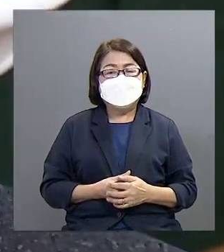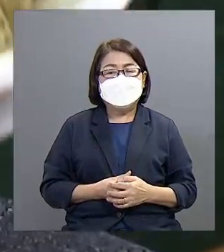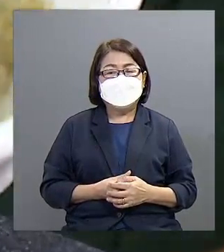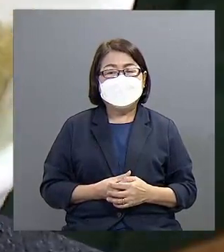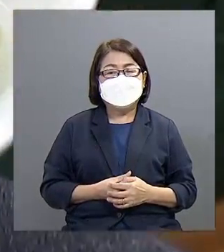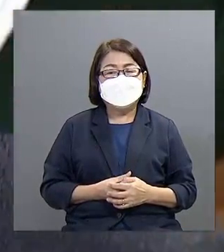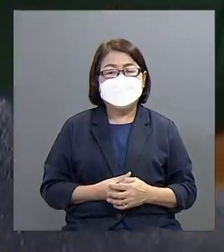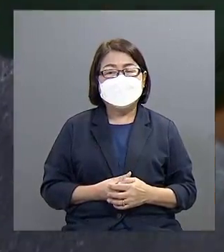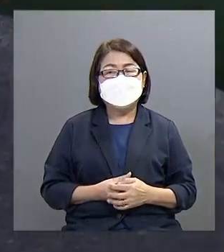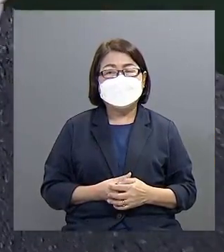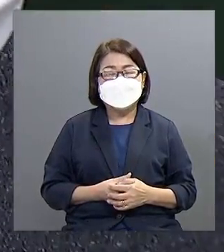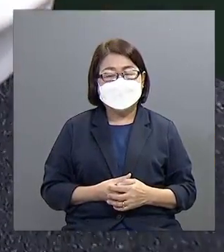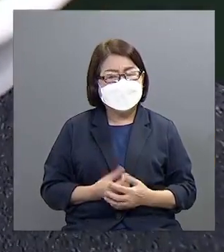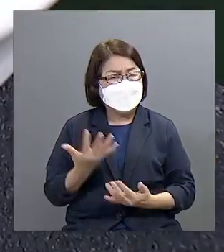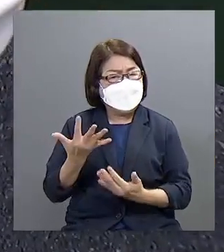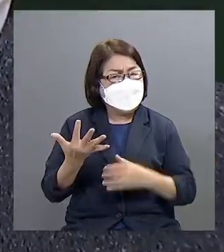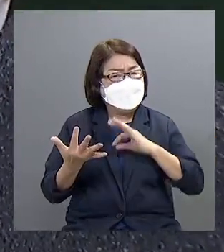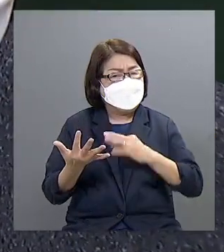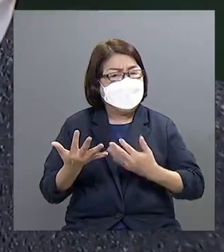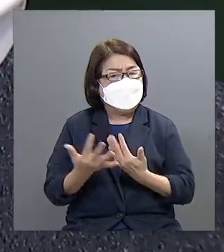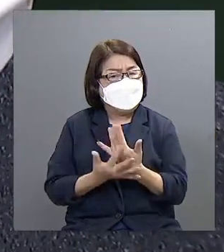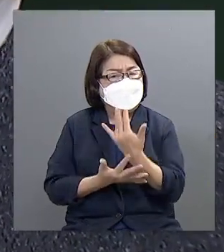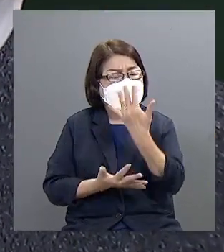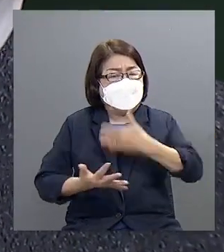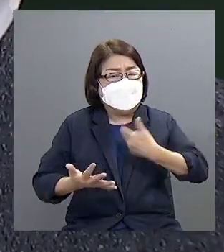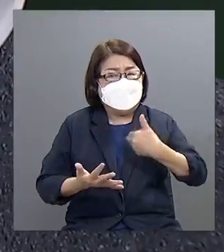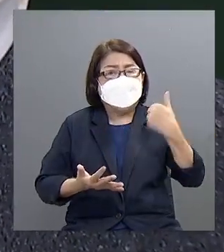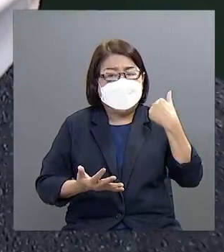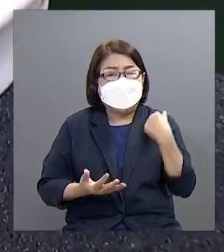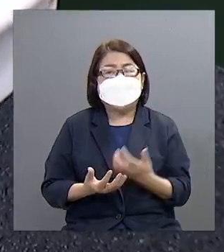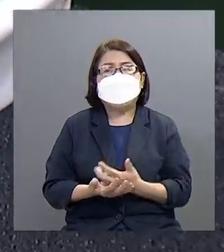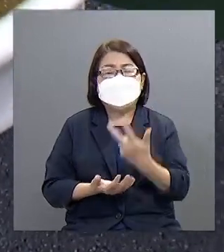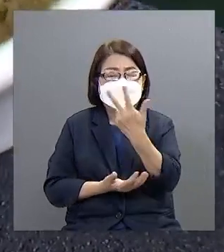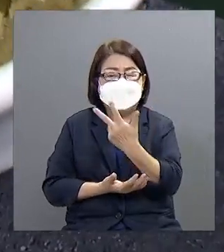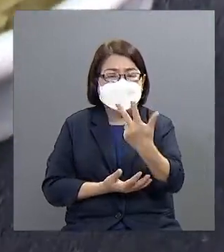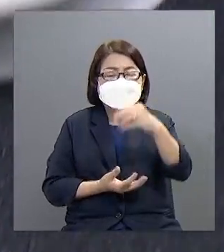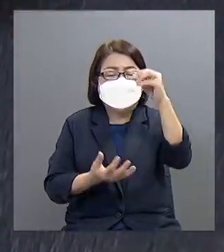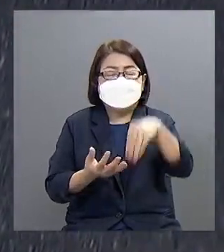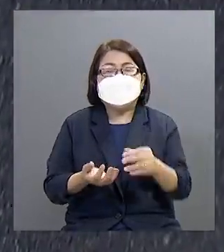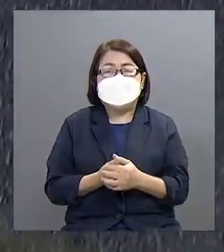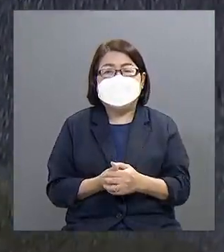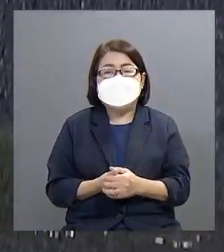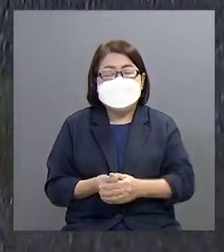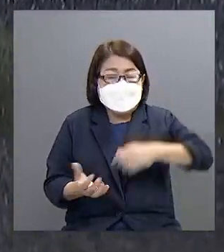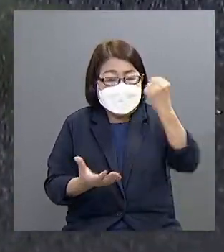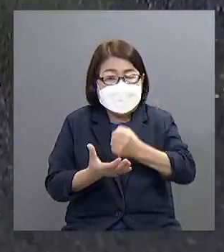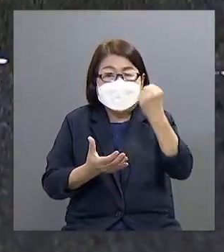พอเขาเริ่มร้อนแล้วเราจะใส่3เกลือลงไปค่ะก็จะมีส่วนผสมของรากผักชีกระเทียมแล้วก็พริกไทยค่ะ